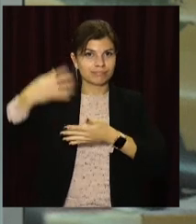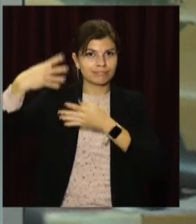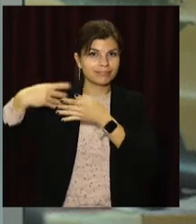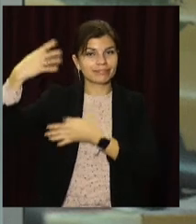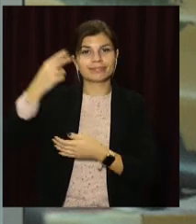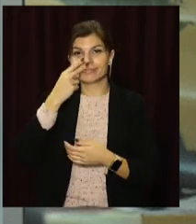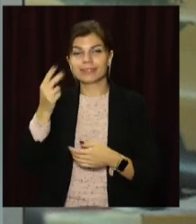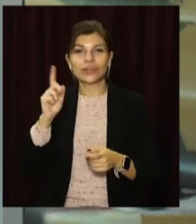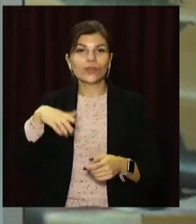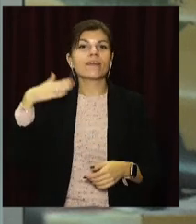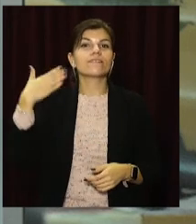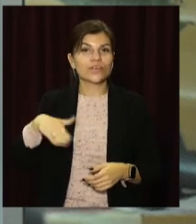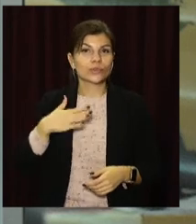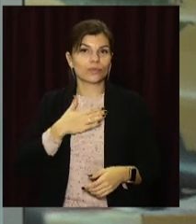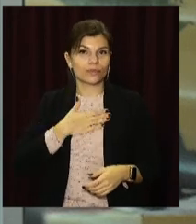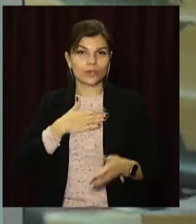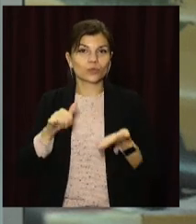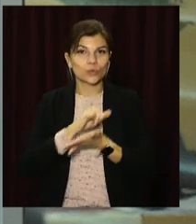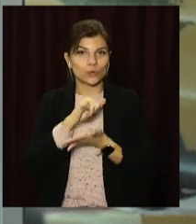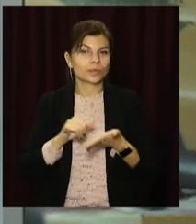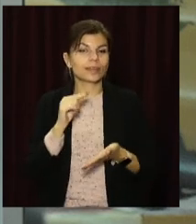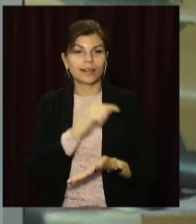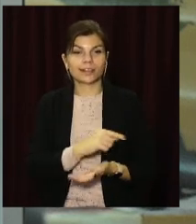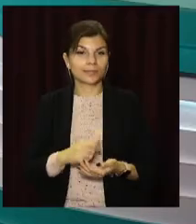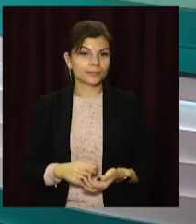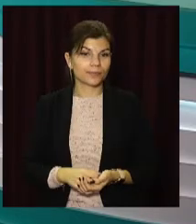сторінках у соцмережах. Сюжети переглядайте на нашому